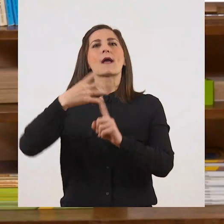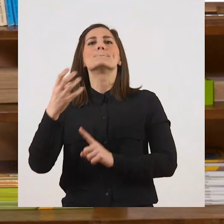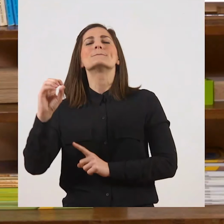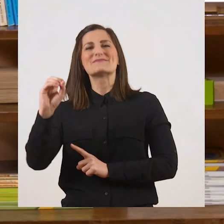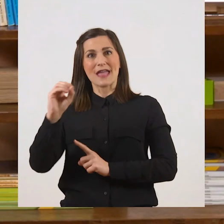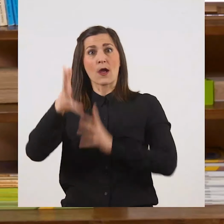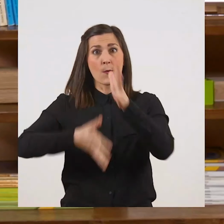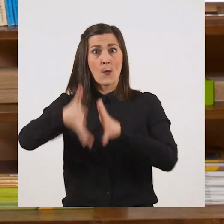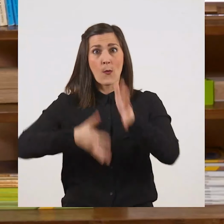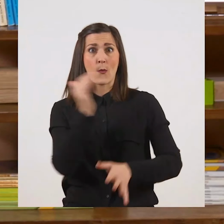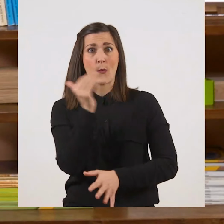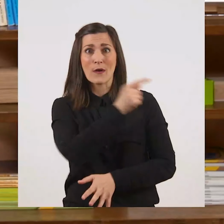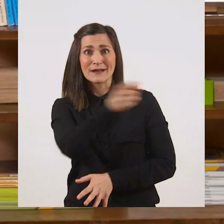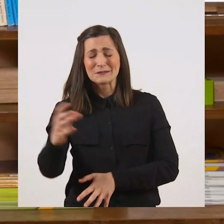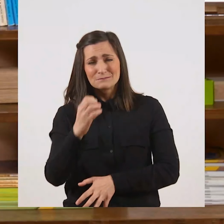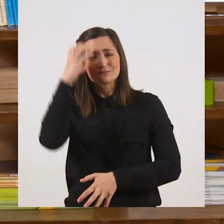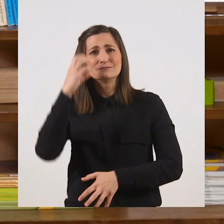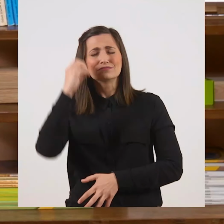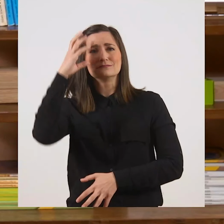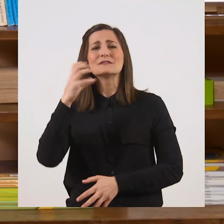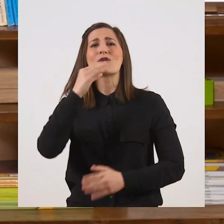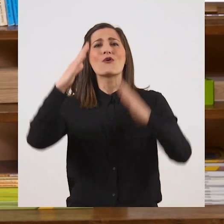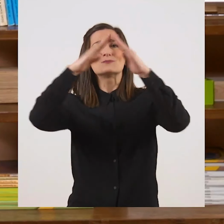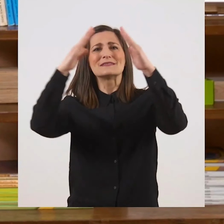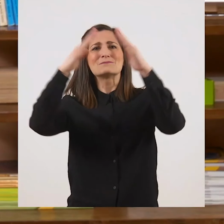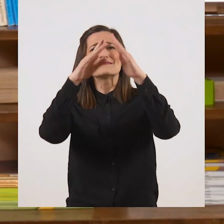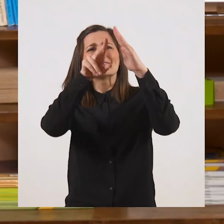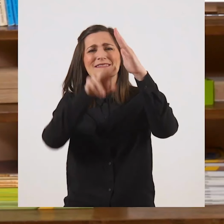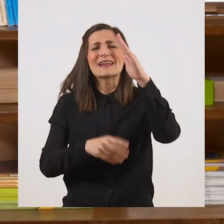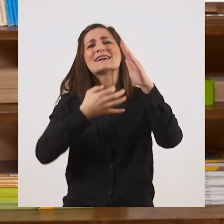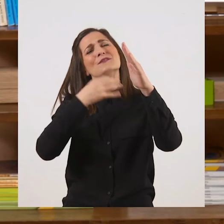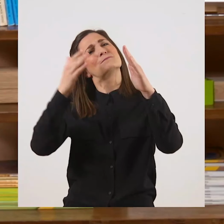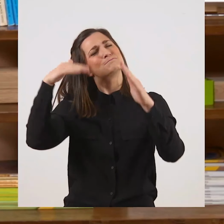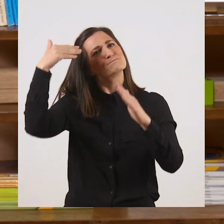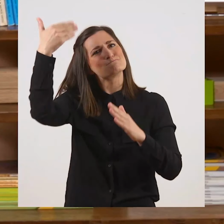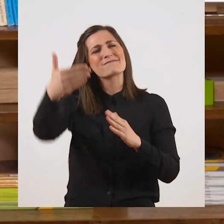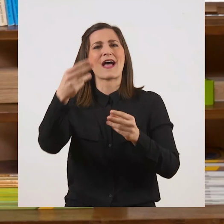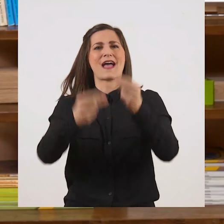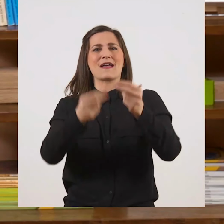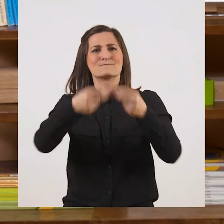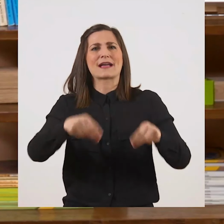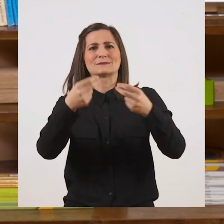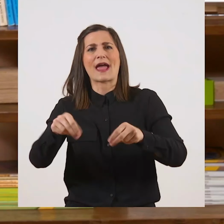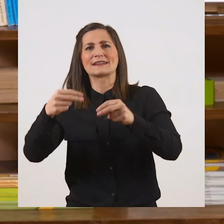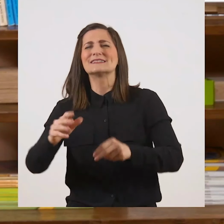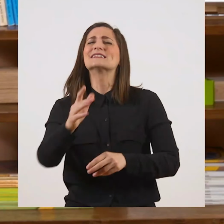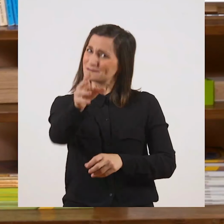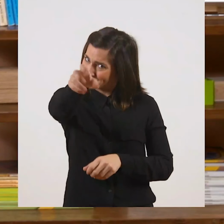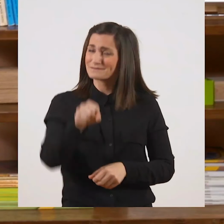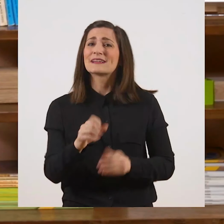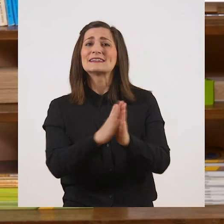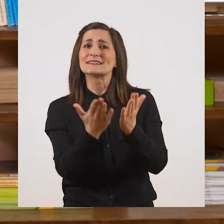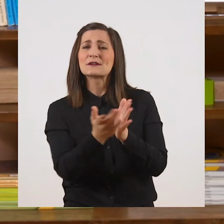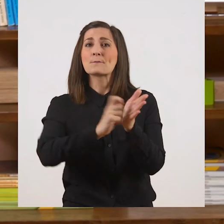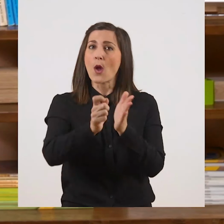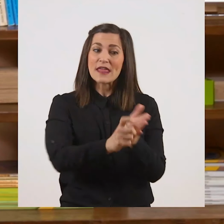γρήγορα για να τα θυμηθούμε, γιατί όλες αυτές οι παρεούλες θα μου χρειαστούν για τις πράξεις που θα κάνουμε μετά. Οπότε καλό είναι να έχεις δίπλα σου ένα τετράδιο